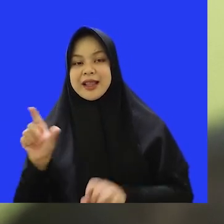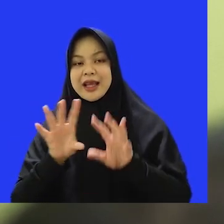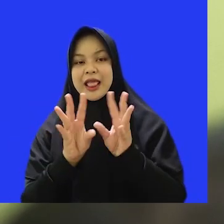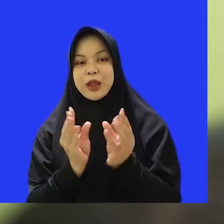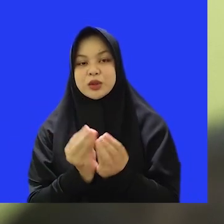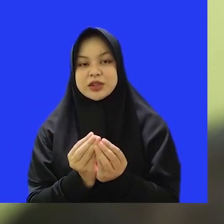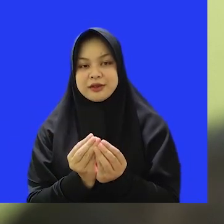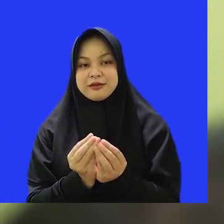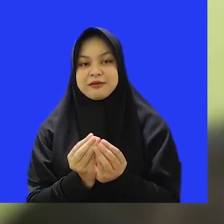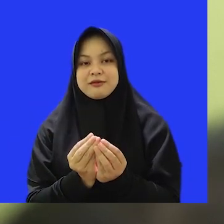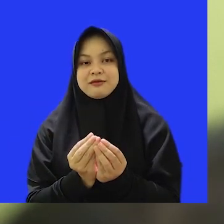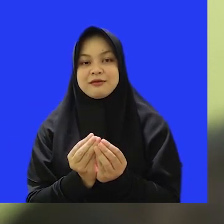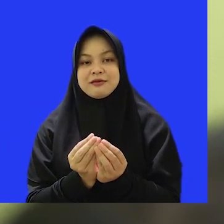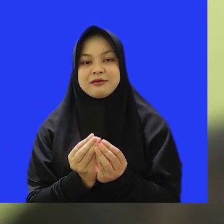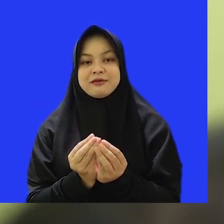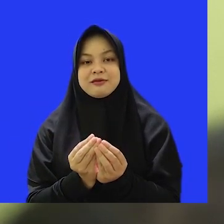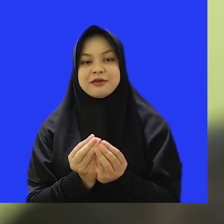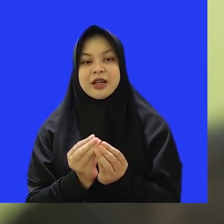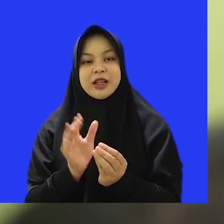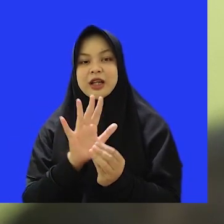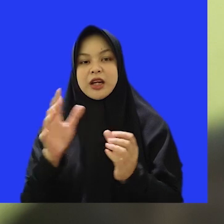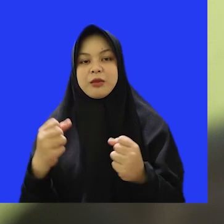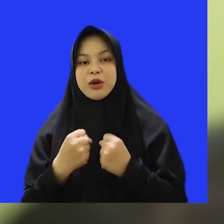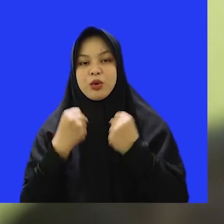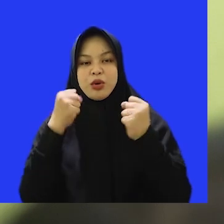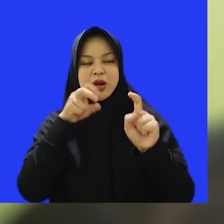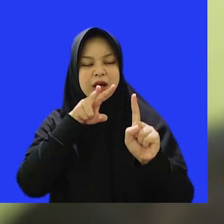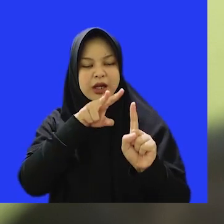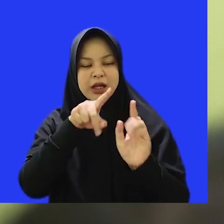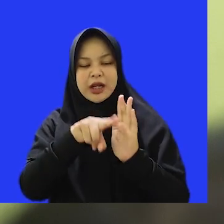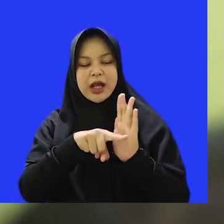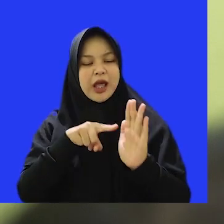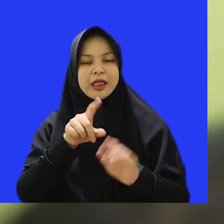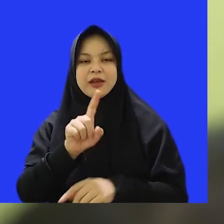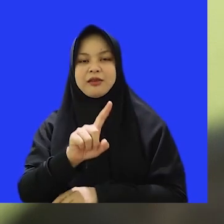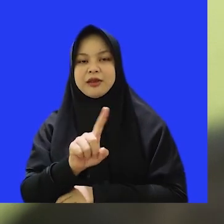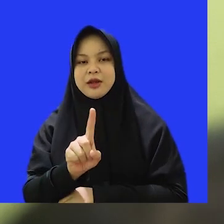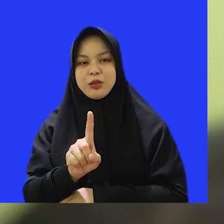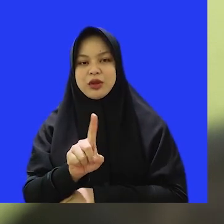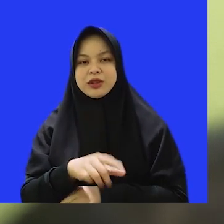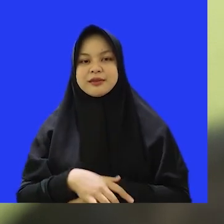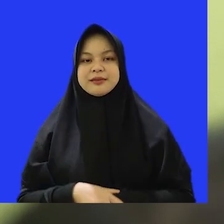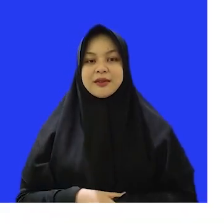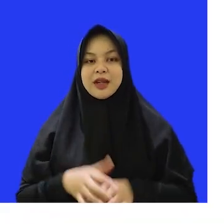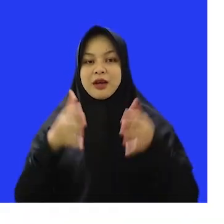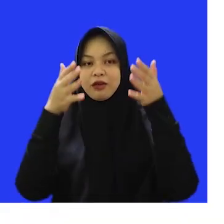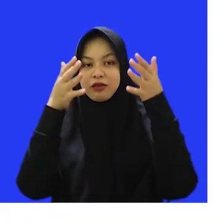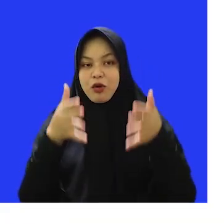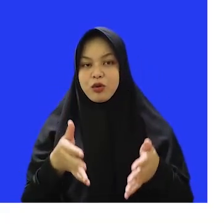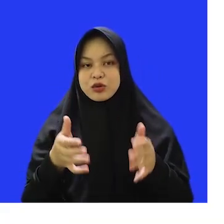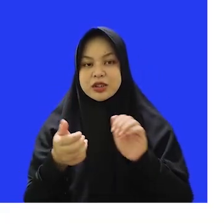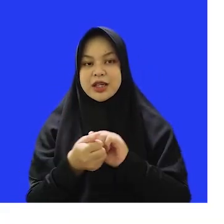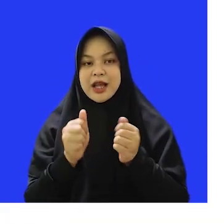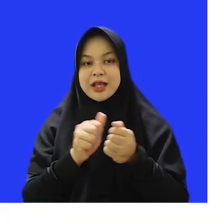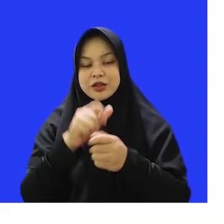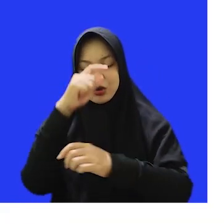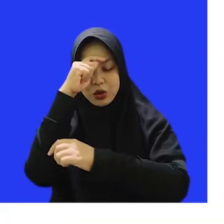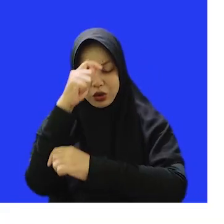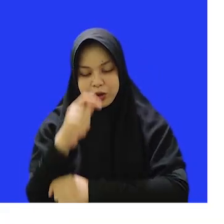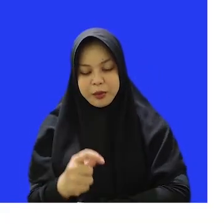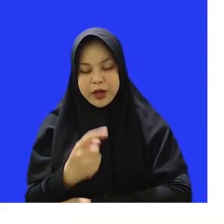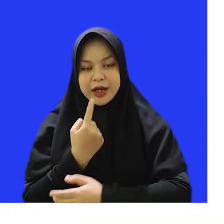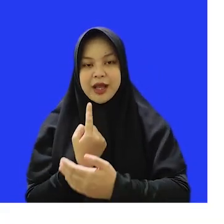istilah yang inklusif dan tidak memperkuat stereotip negatif. Fokus pada